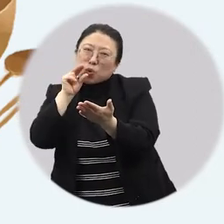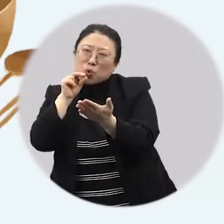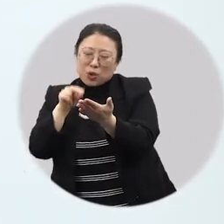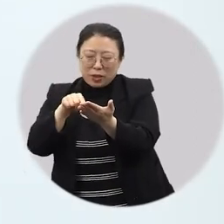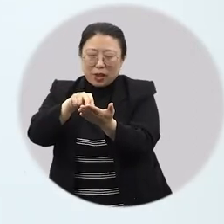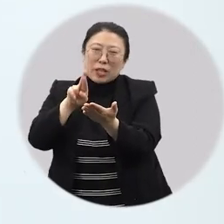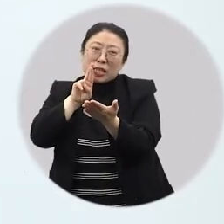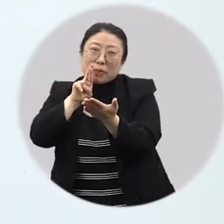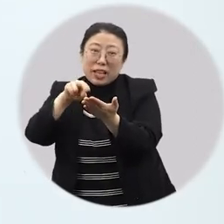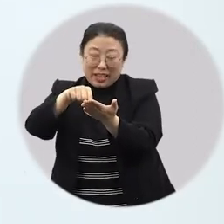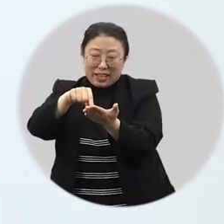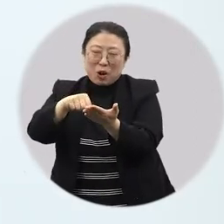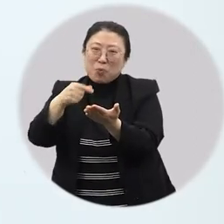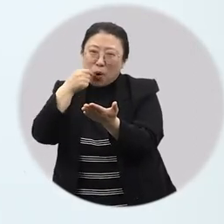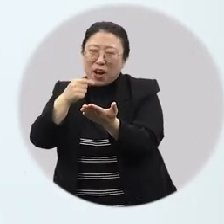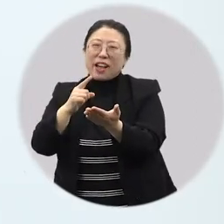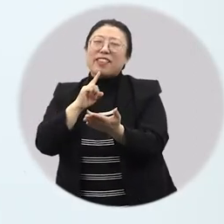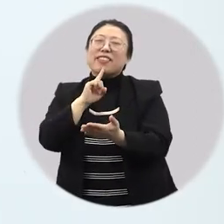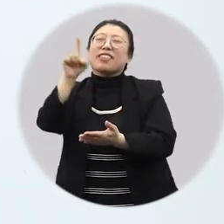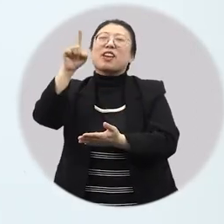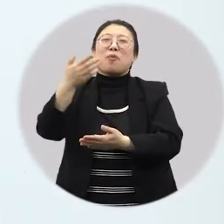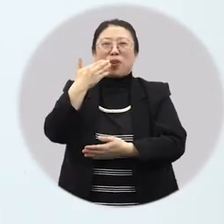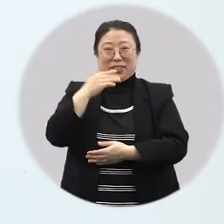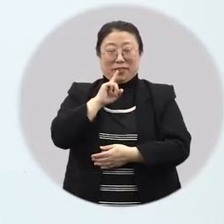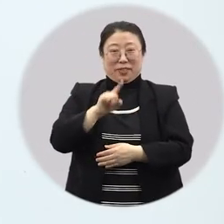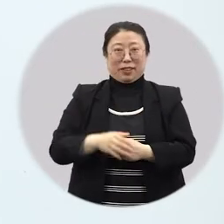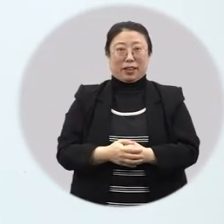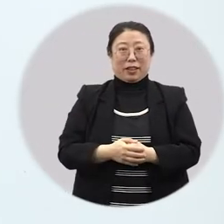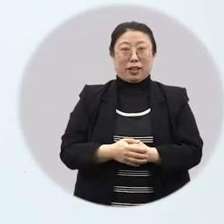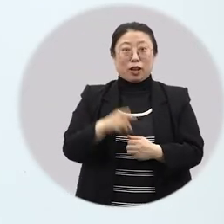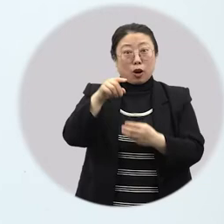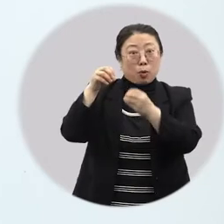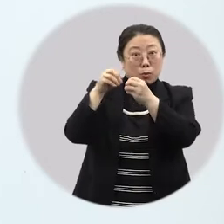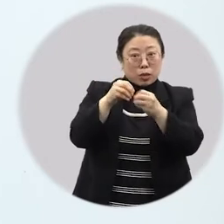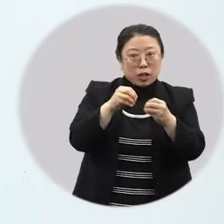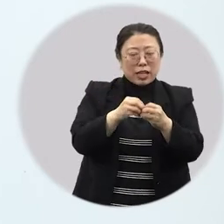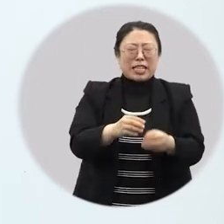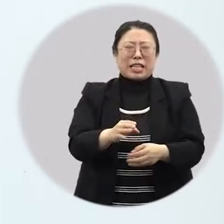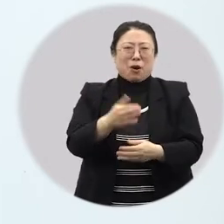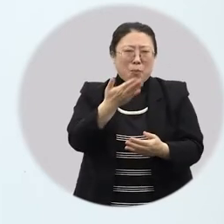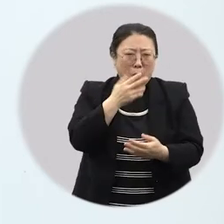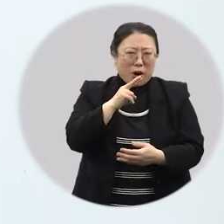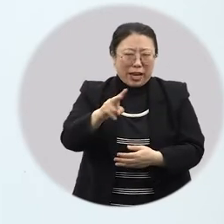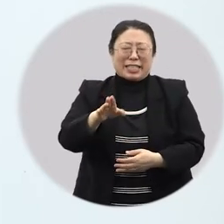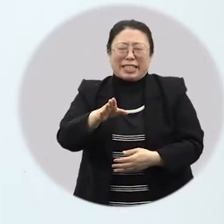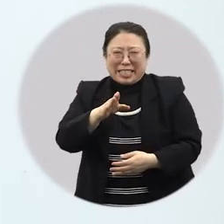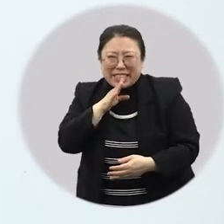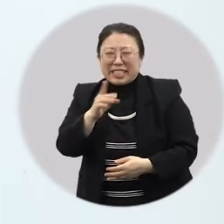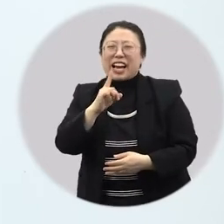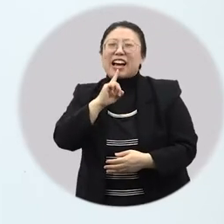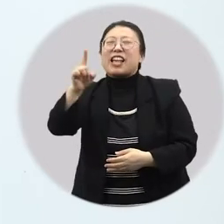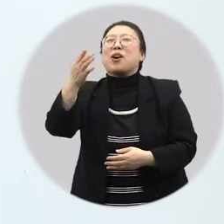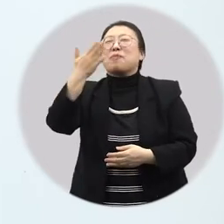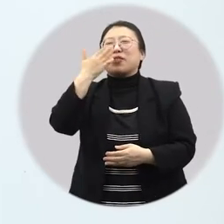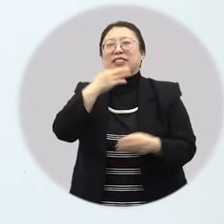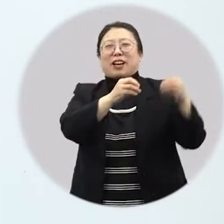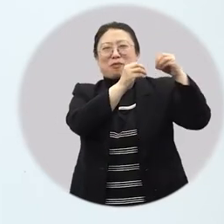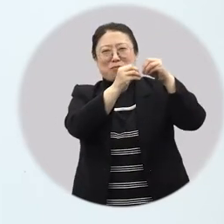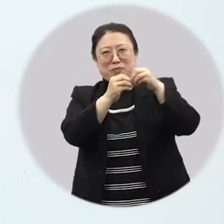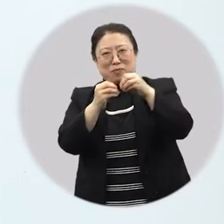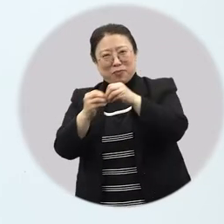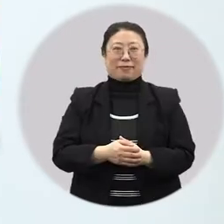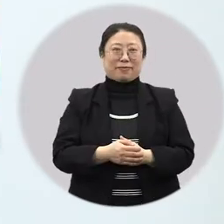해요 이러한 풍속은 동지팥죽을 먹어야 진짜 나이를 한 살 더 먹는다라는 말로도